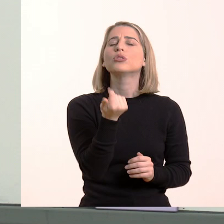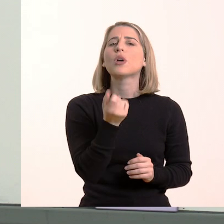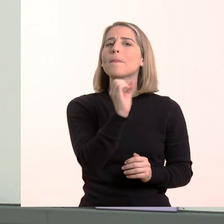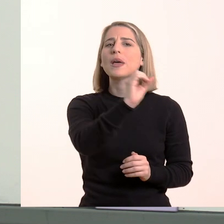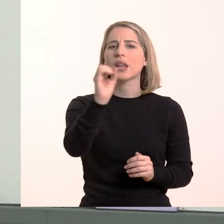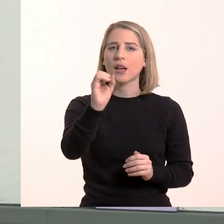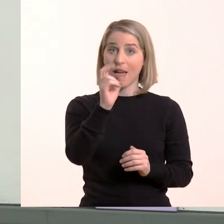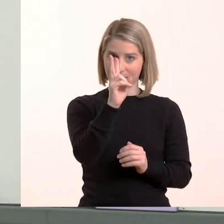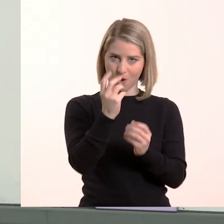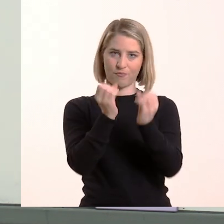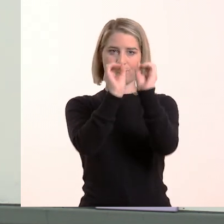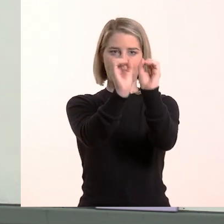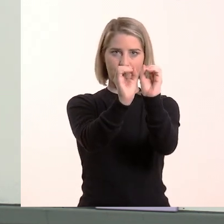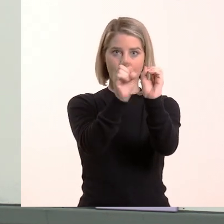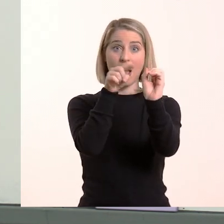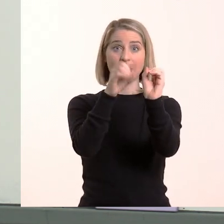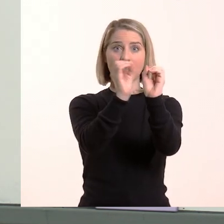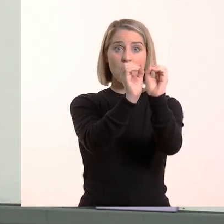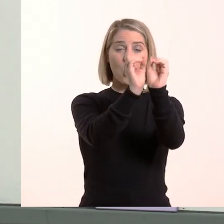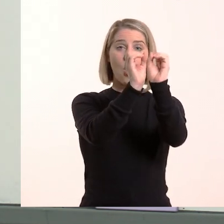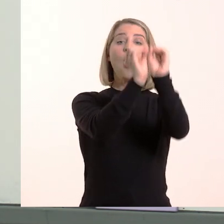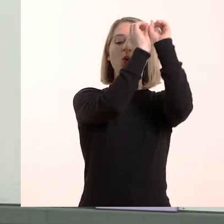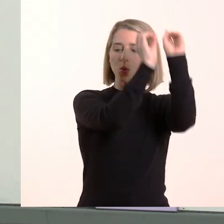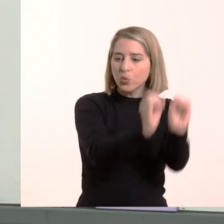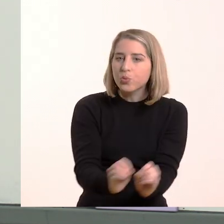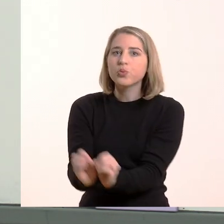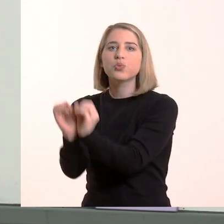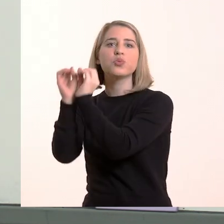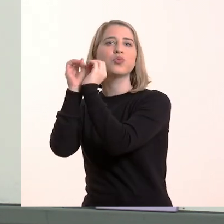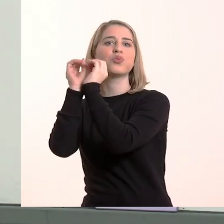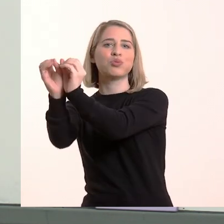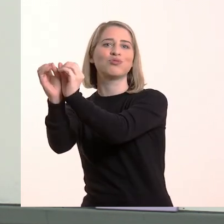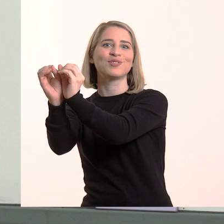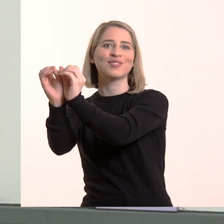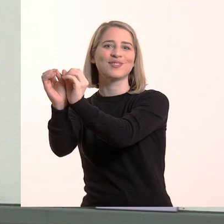Ένα και άλλο ένα, 2. Άρα πόσα μηδενικά θα βάλω εδώ? 2.